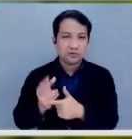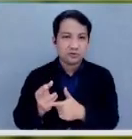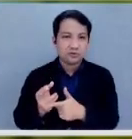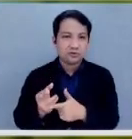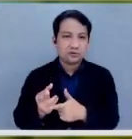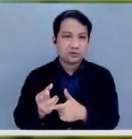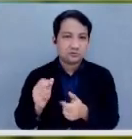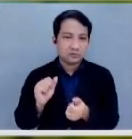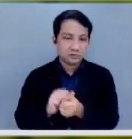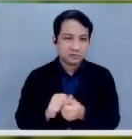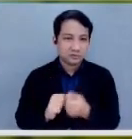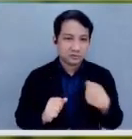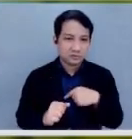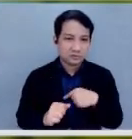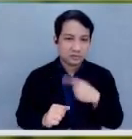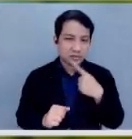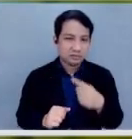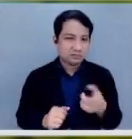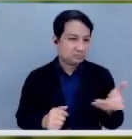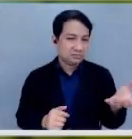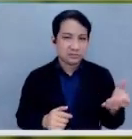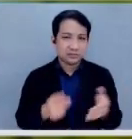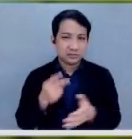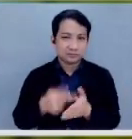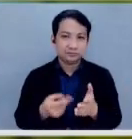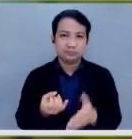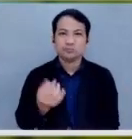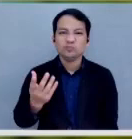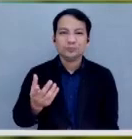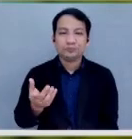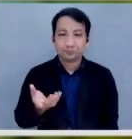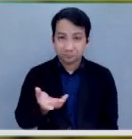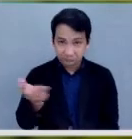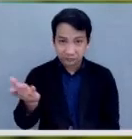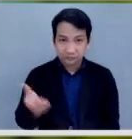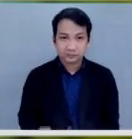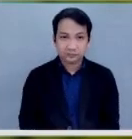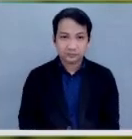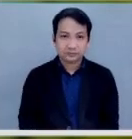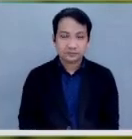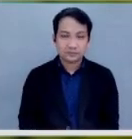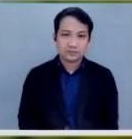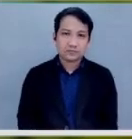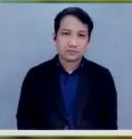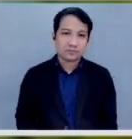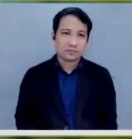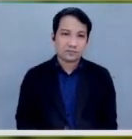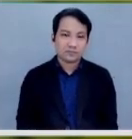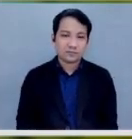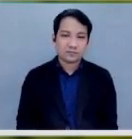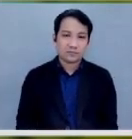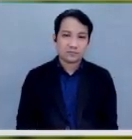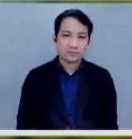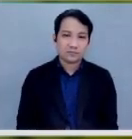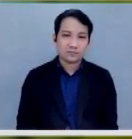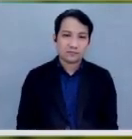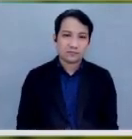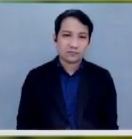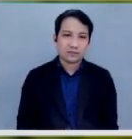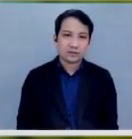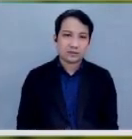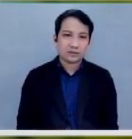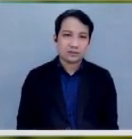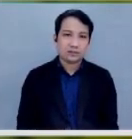opo. Ang price range, tatanong ko agad. Yes, kasi, of course. Nagko-compute na tayo. Martin, ano mga price